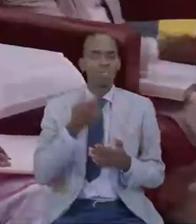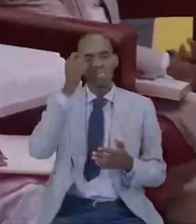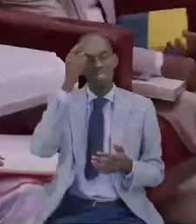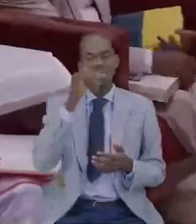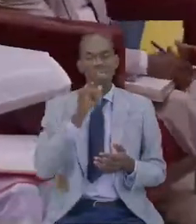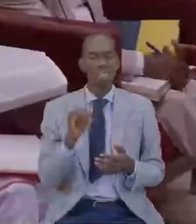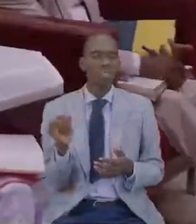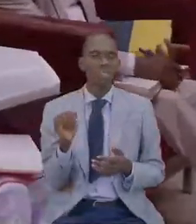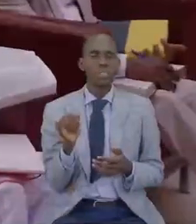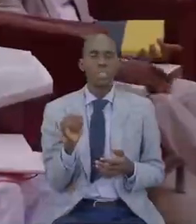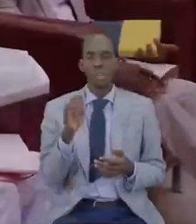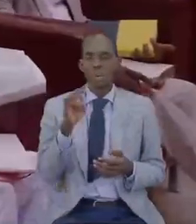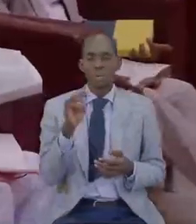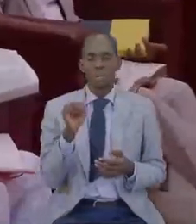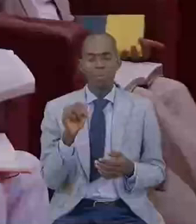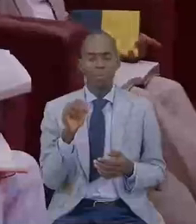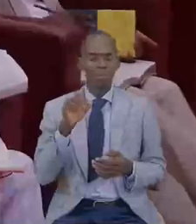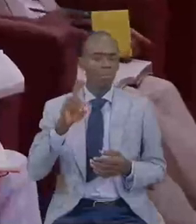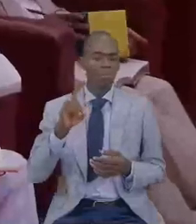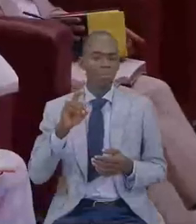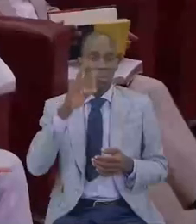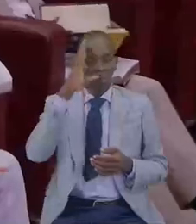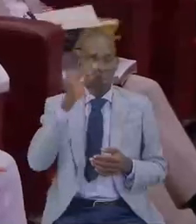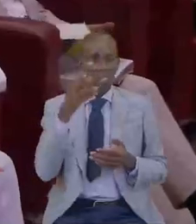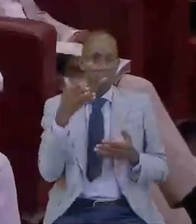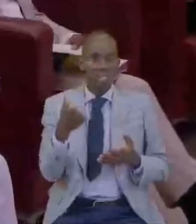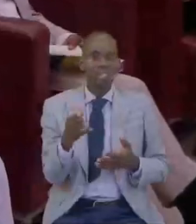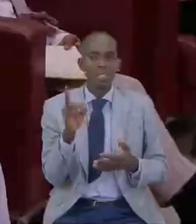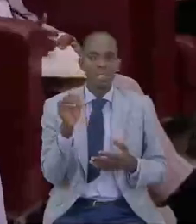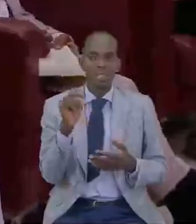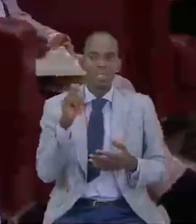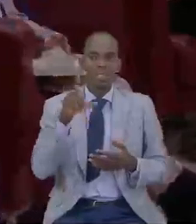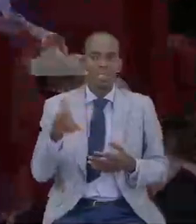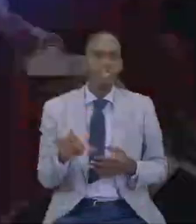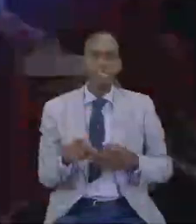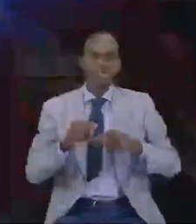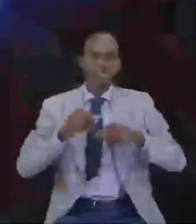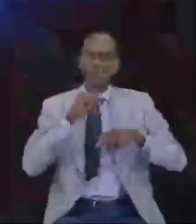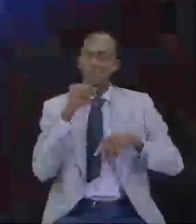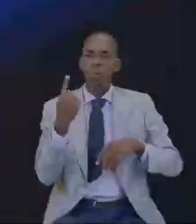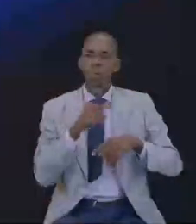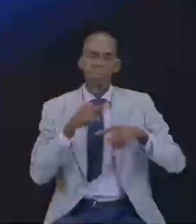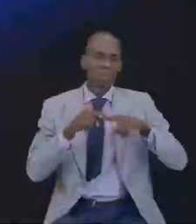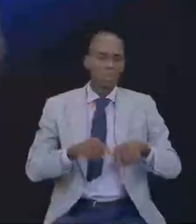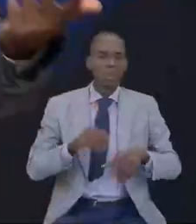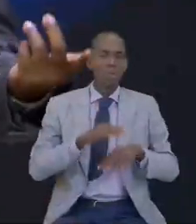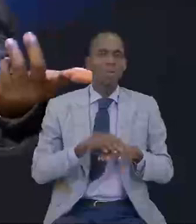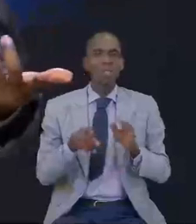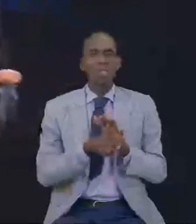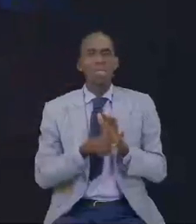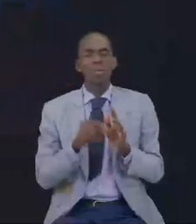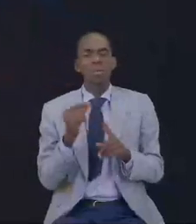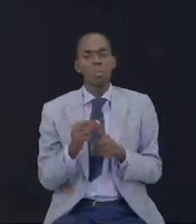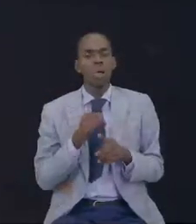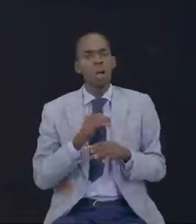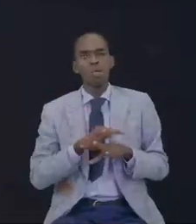avait l'intelligence. S'il dépendait seulement de je ne fais pas, et il n'y a pas de sagesse, il n'y a